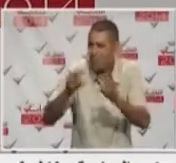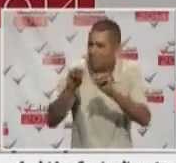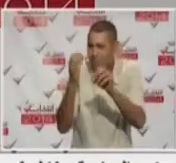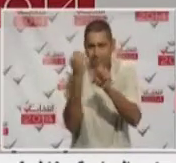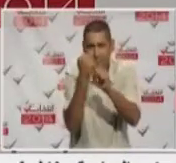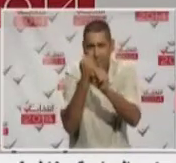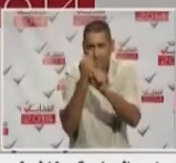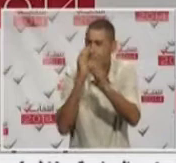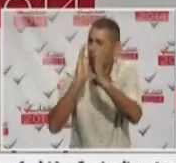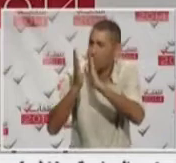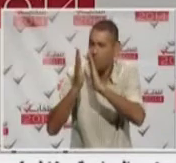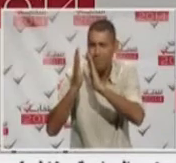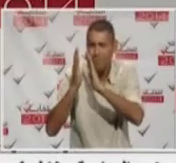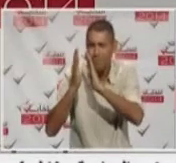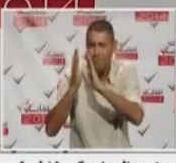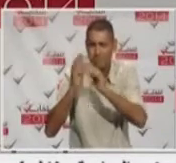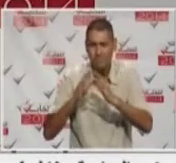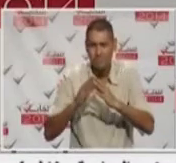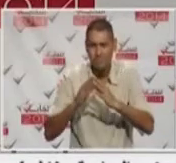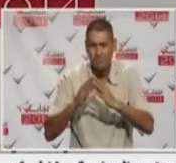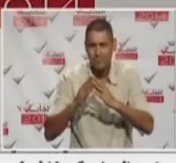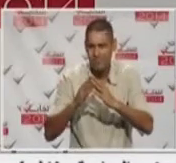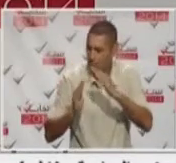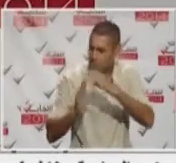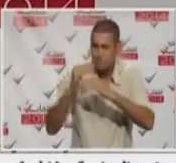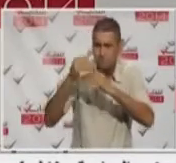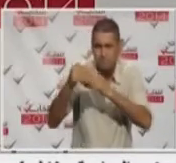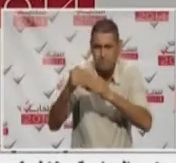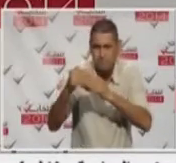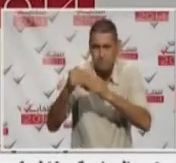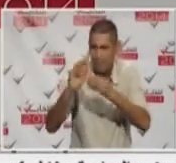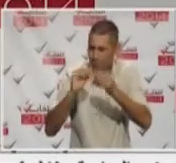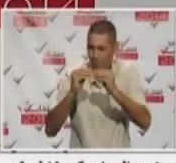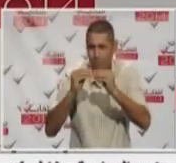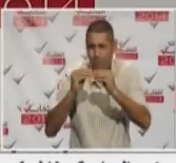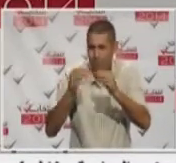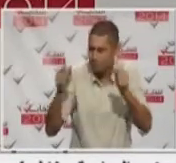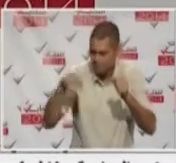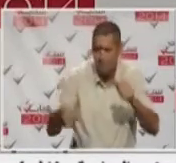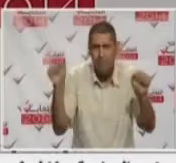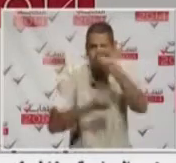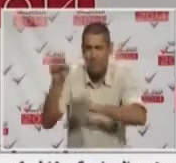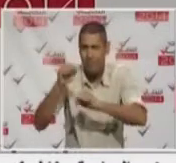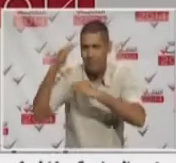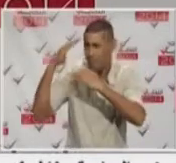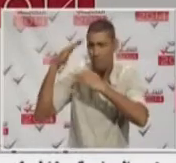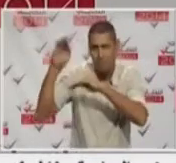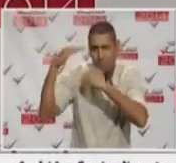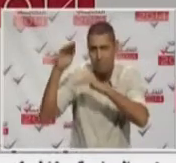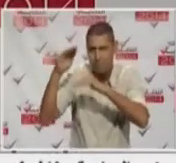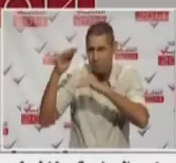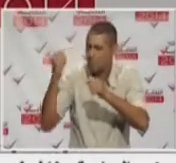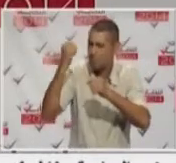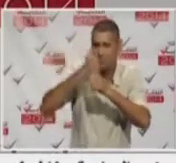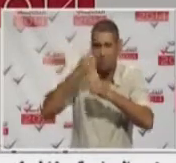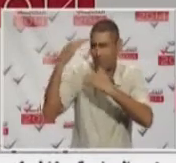شغل مباشر وغير مباشر. ولتجاوز الأزمة يجب إعادة النظر في هيكلة القطاع السياحي وتدعيمه وإرساء سياحة ثقافية